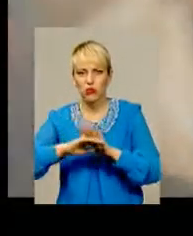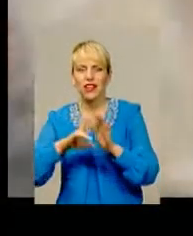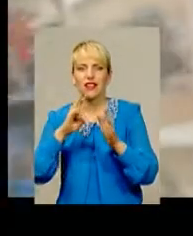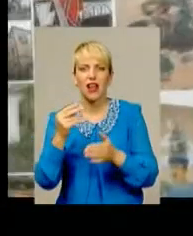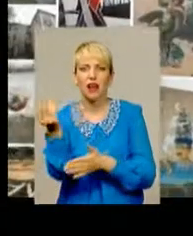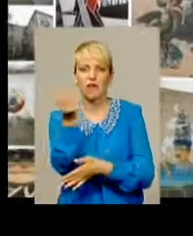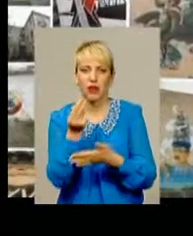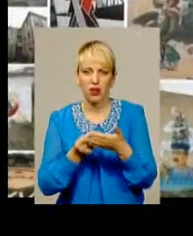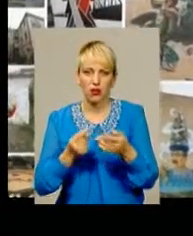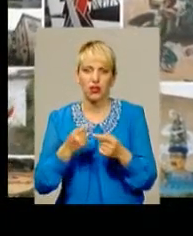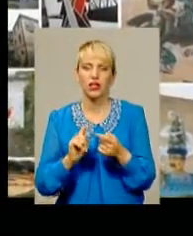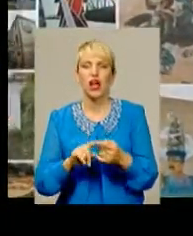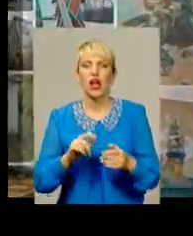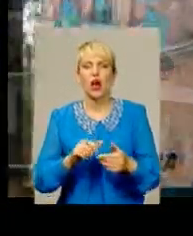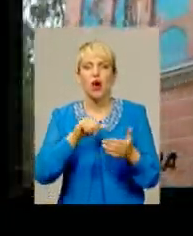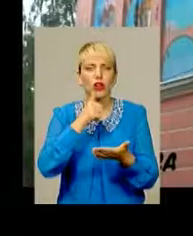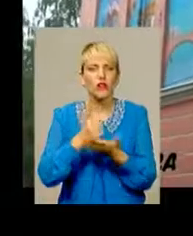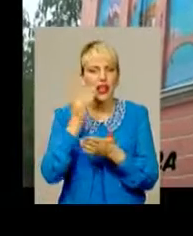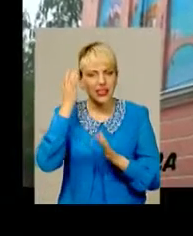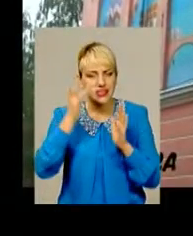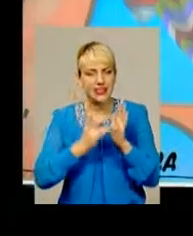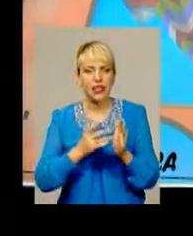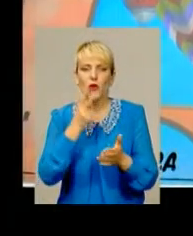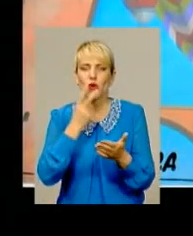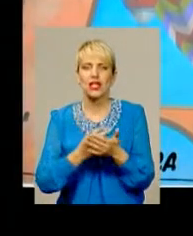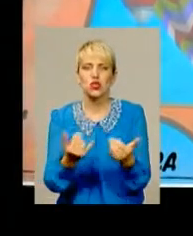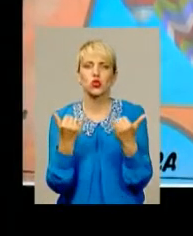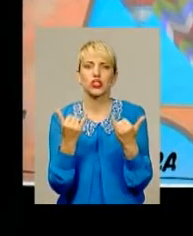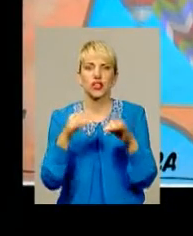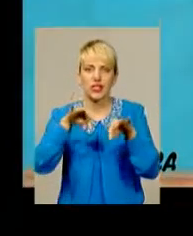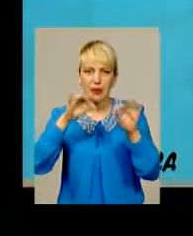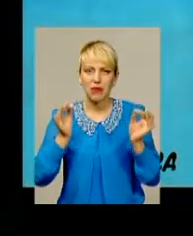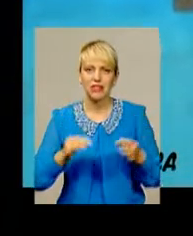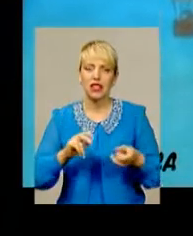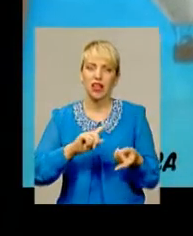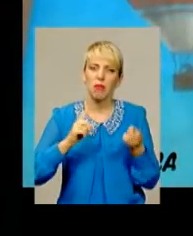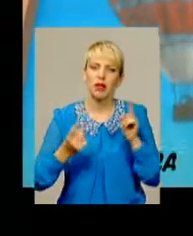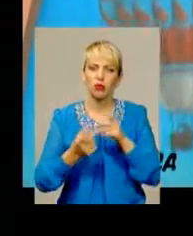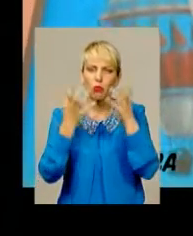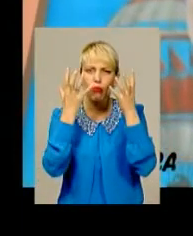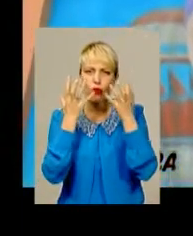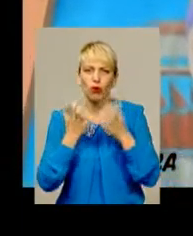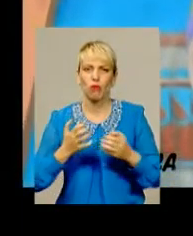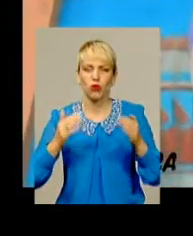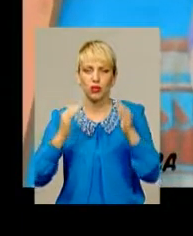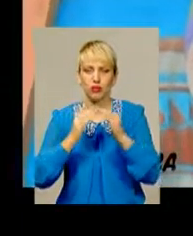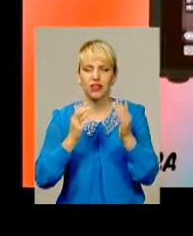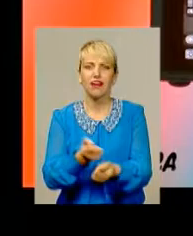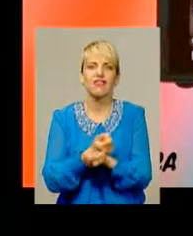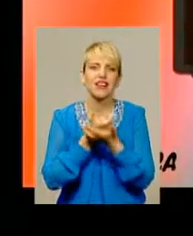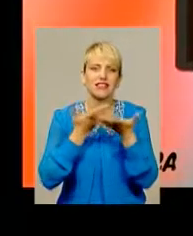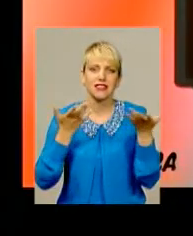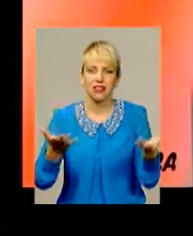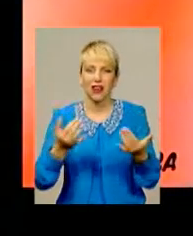такого проєкту, окрім історичних пам'яток, показатися й сучасне мистецтво та перетворити похмурі бетонні будівлі в яскраві та